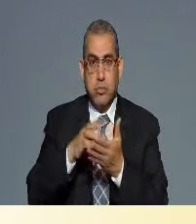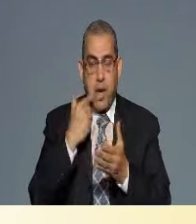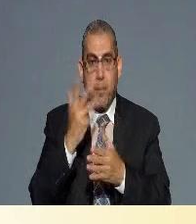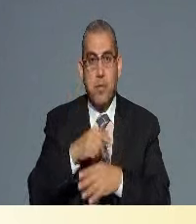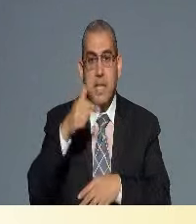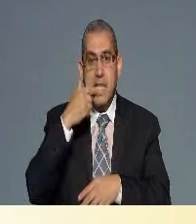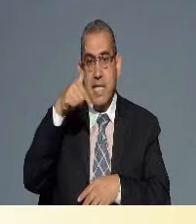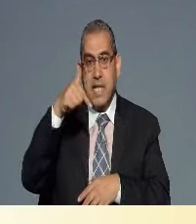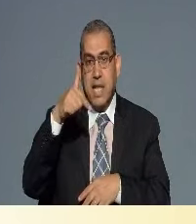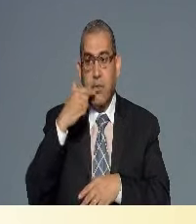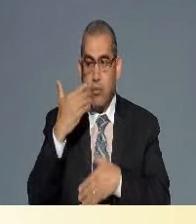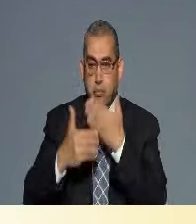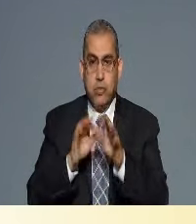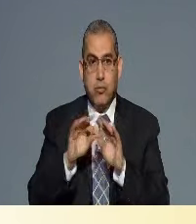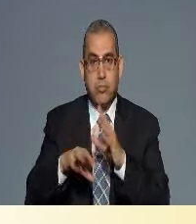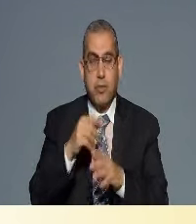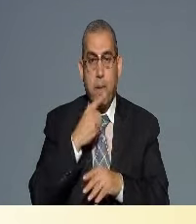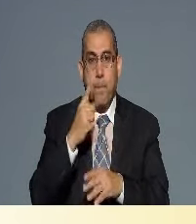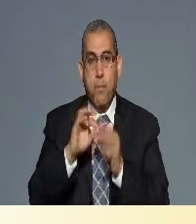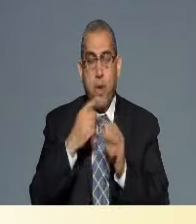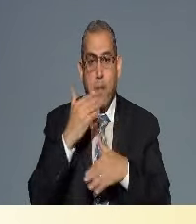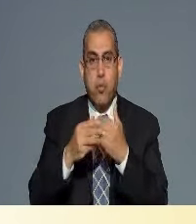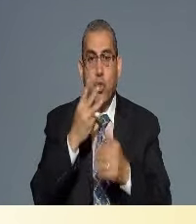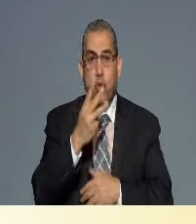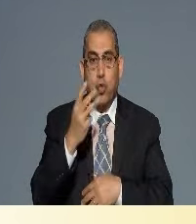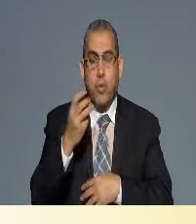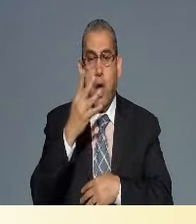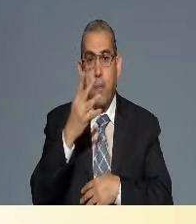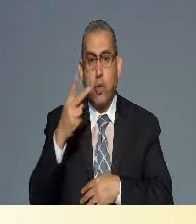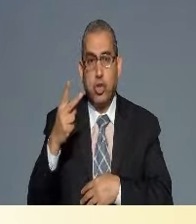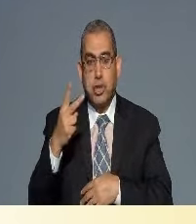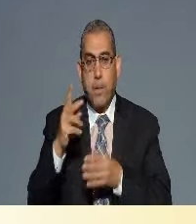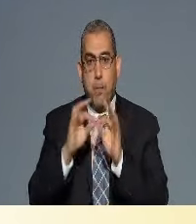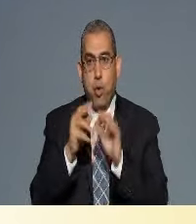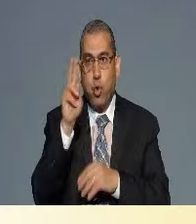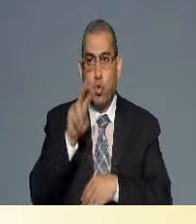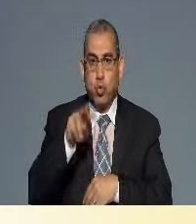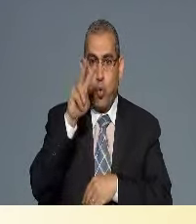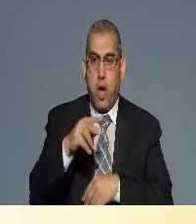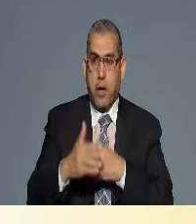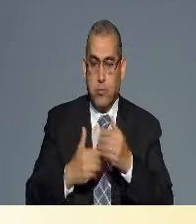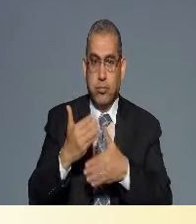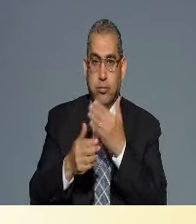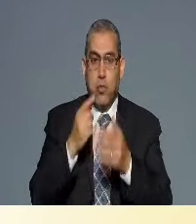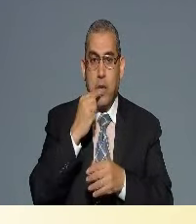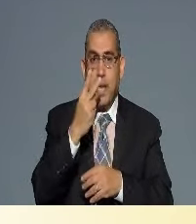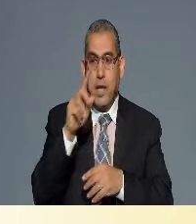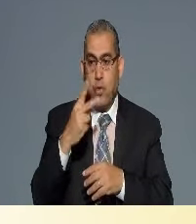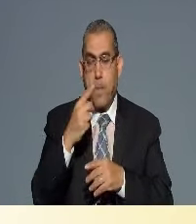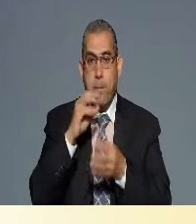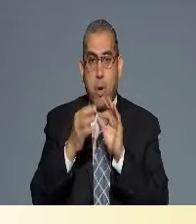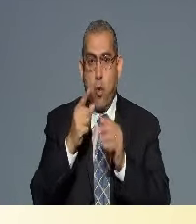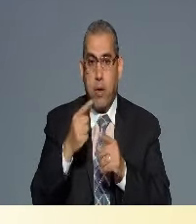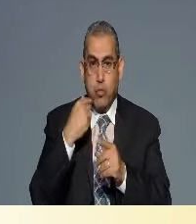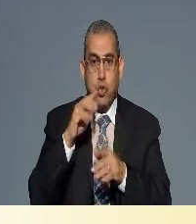أعوام بمليون تقريبا و100، بنتكلم في 324 مليون دولار. أيضا هنا 2.2 مليون طن سكر